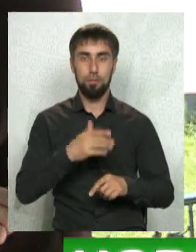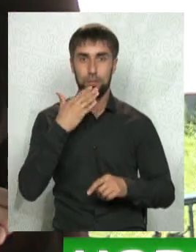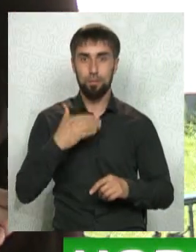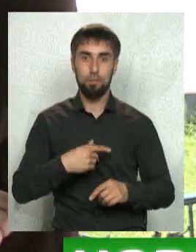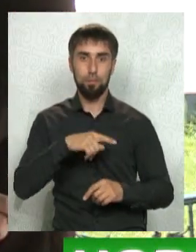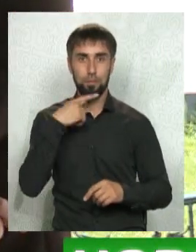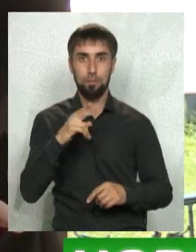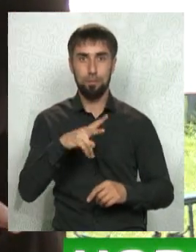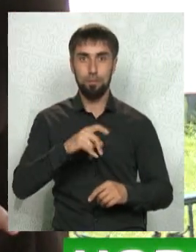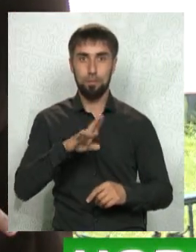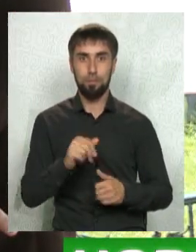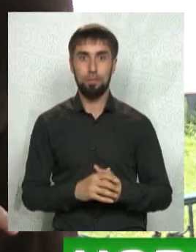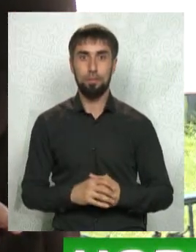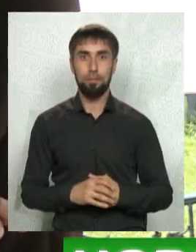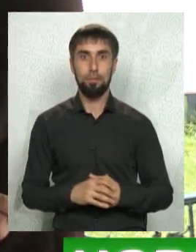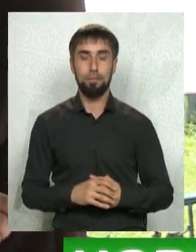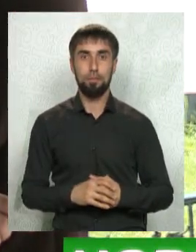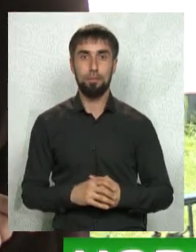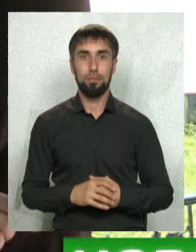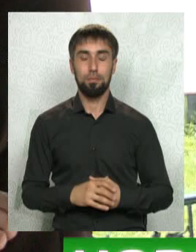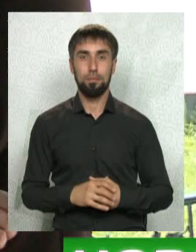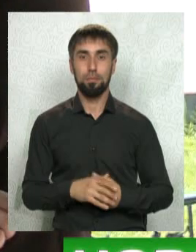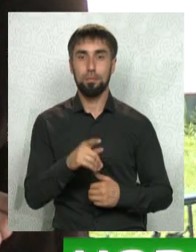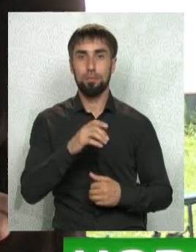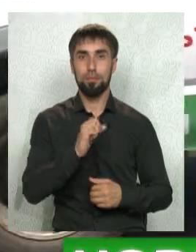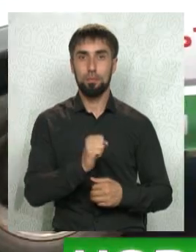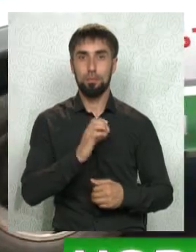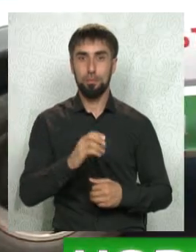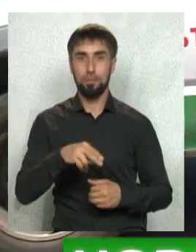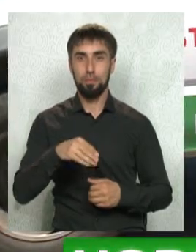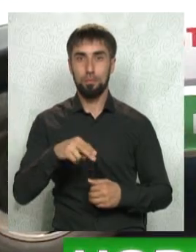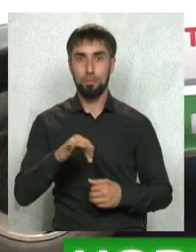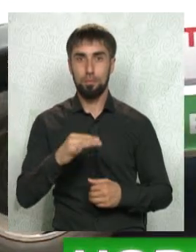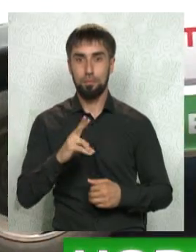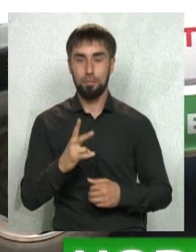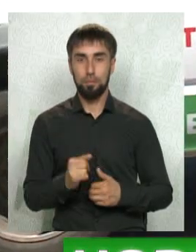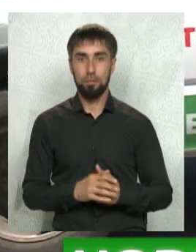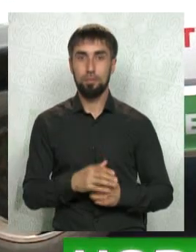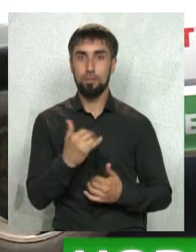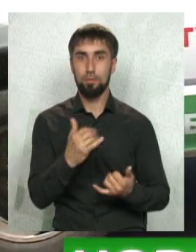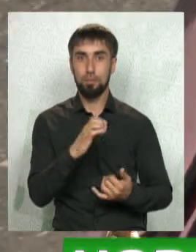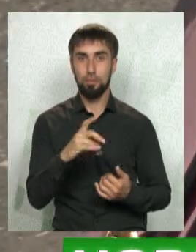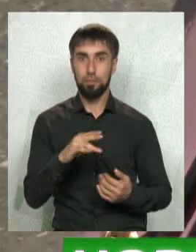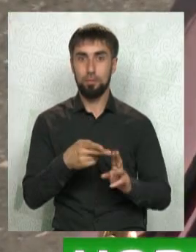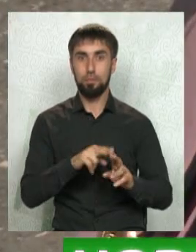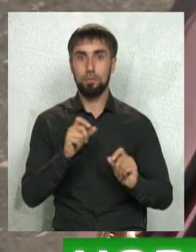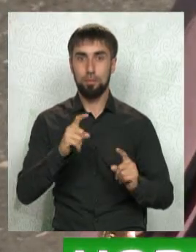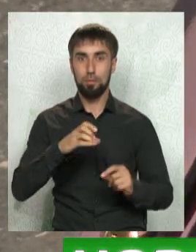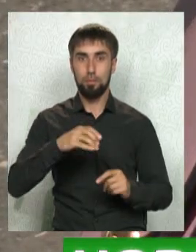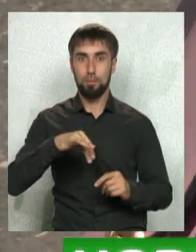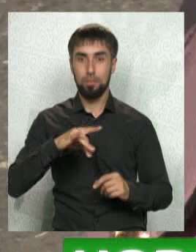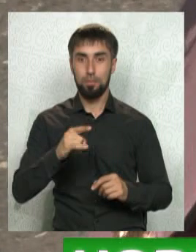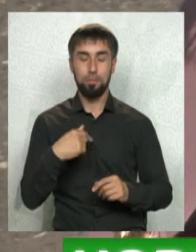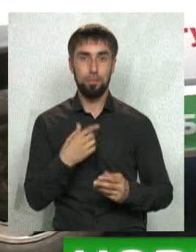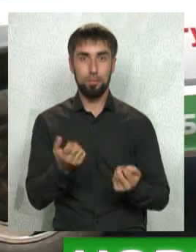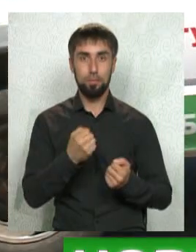русскую классику, особенно Александра Сергеевича Пушкина. Ханс Саиди Чехки, «Золотые столбы», книжки